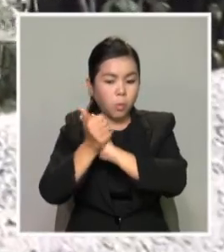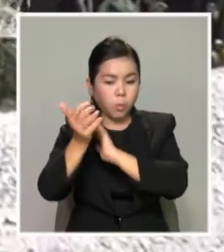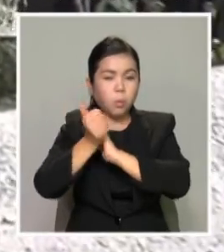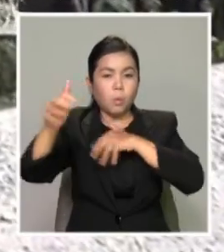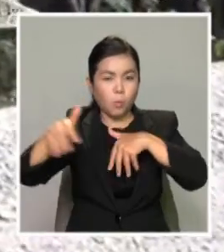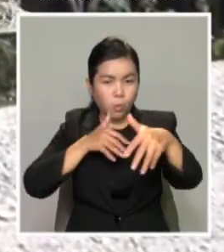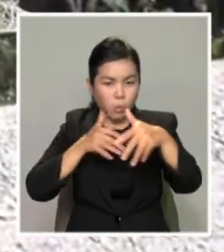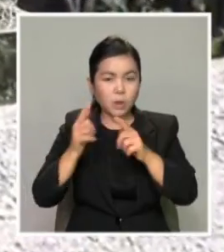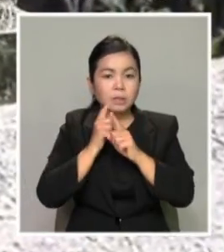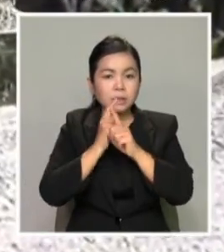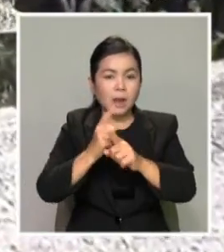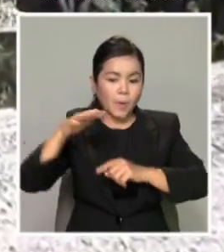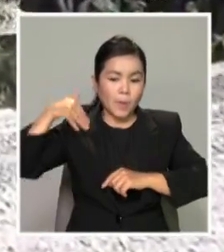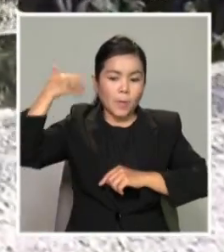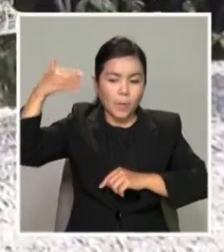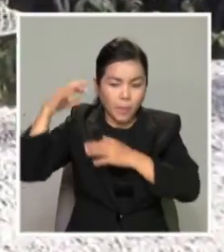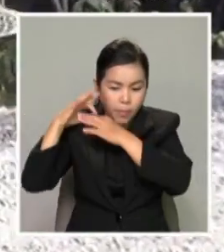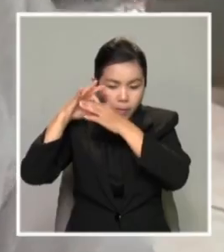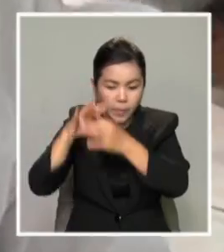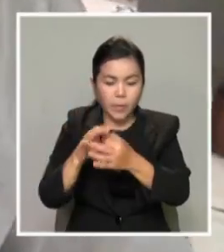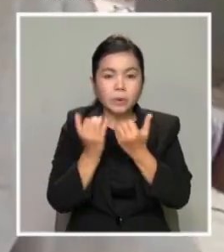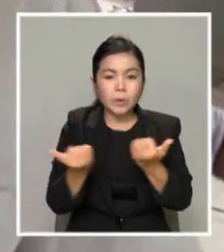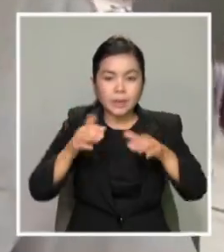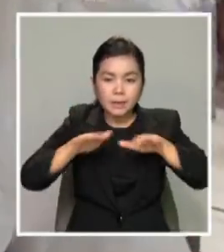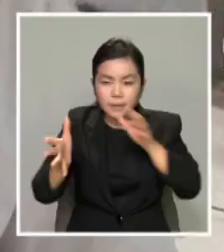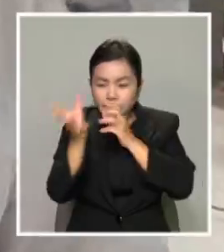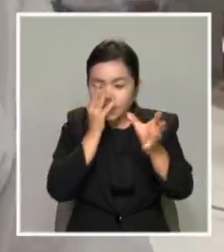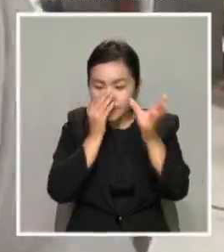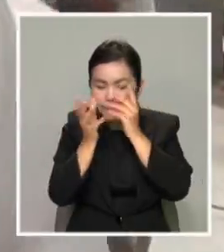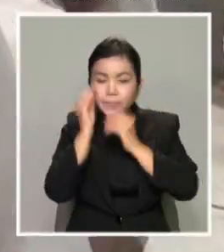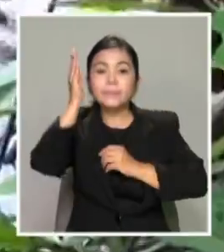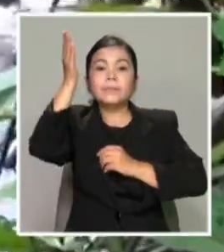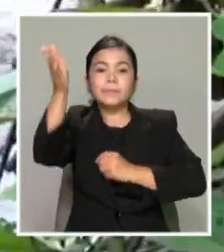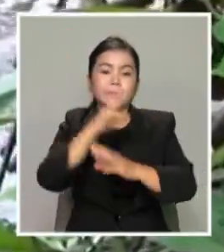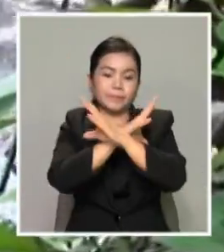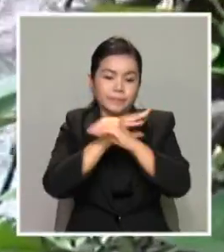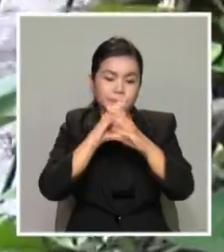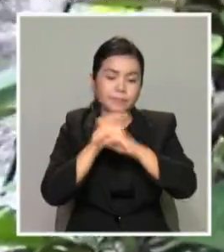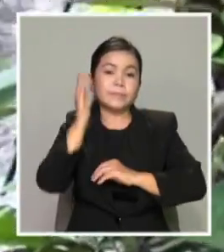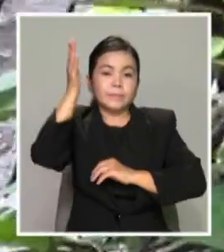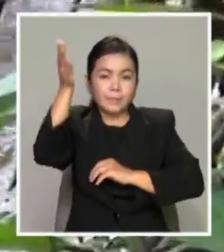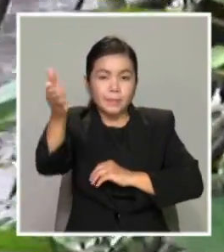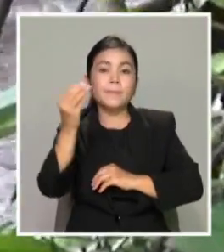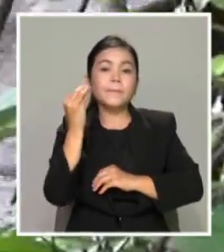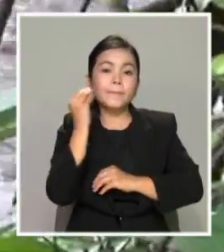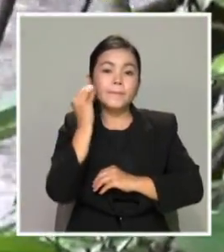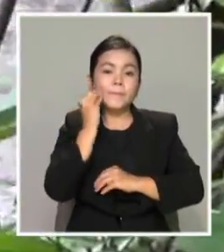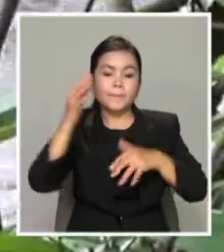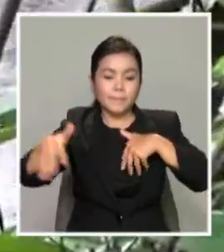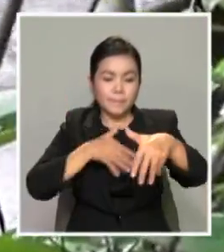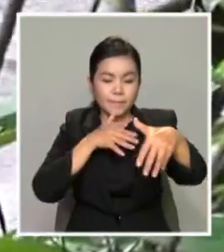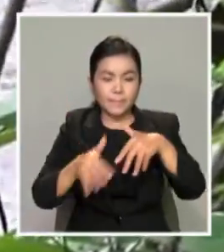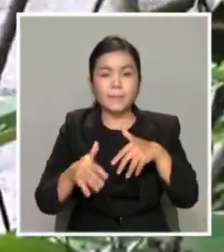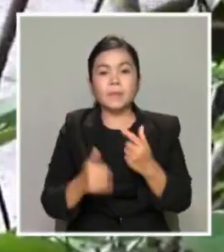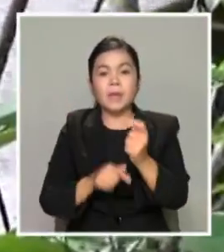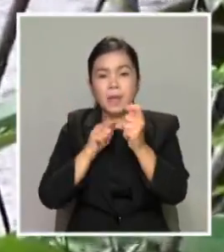การสืบต่อกันมาและคิดว่านักเรียนควรได้รับการสืบทอดต่อไปในอนาคต ชาวบ้านส่วนใหญ่ที่อำเภอท่าแพมีอ